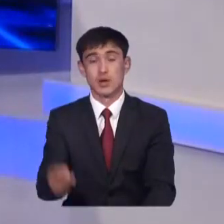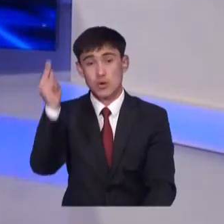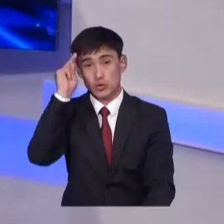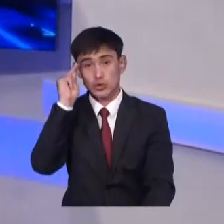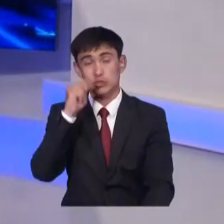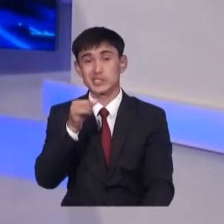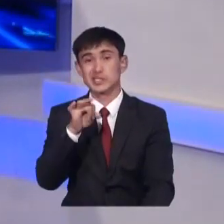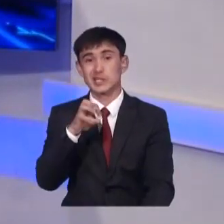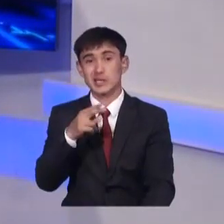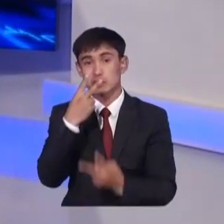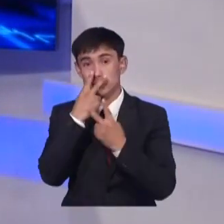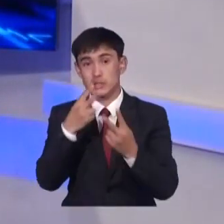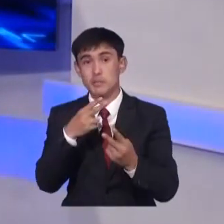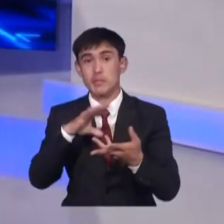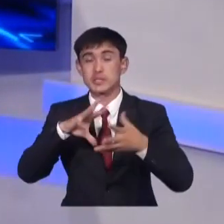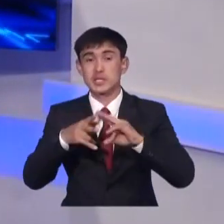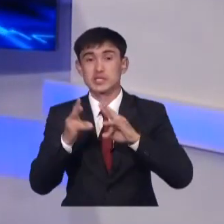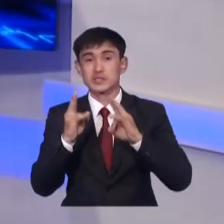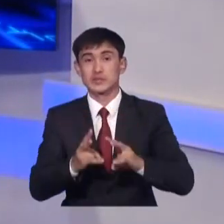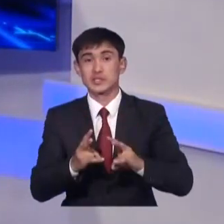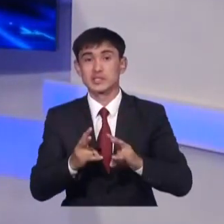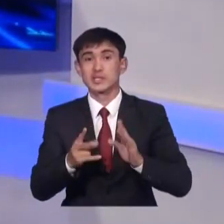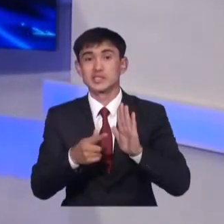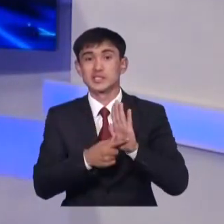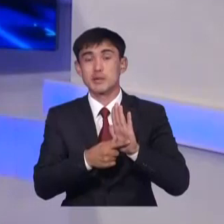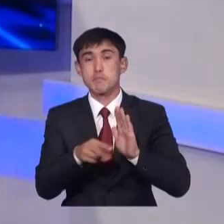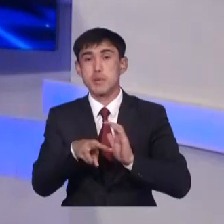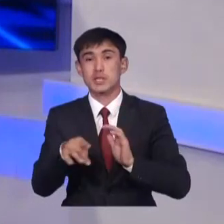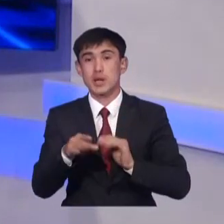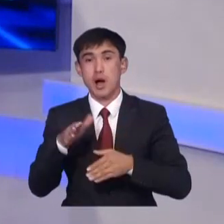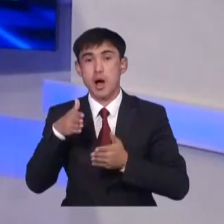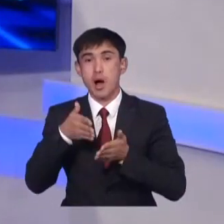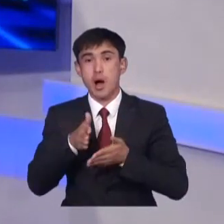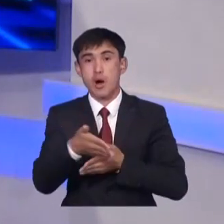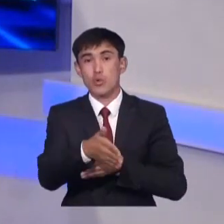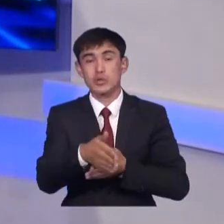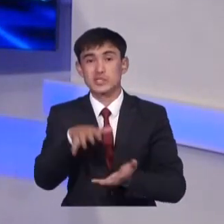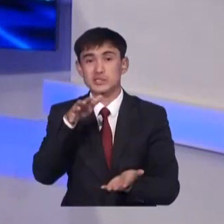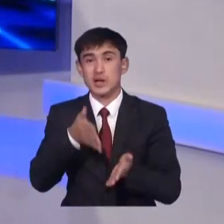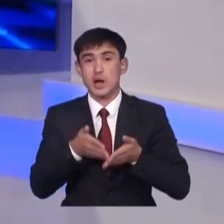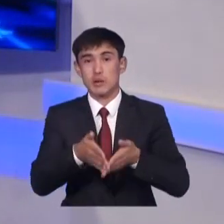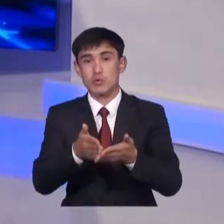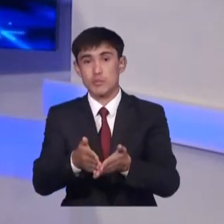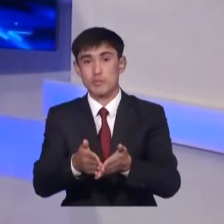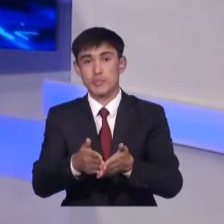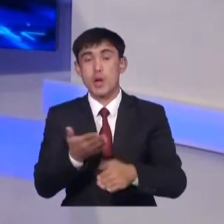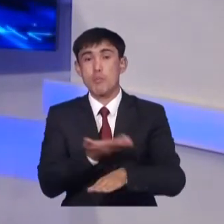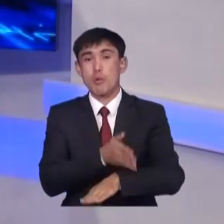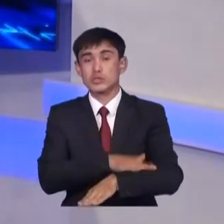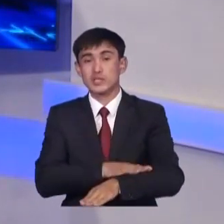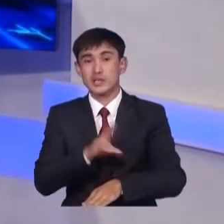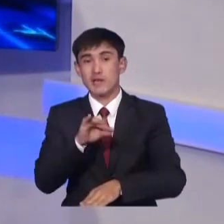Ученые из Ирландии запечатлели последствия столкновения 7-метровой акулы с кораблем. Польские дайверы нашли в Балтийском море